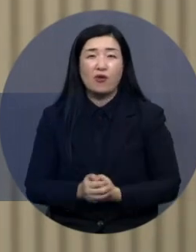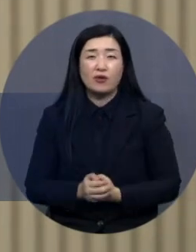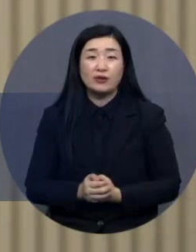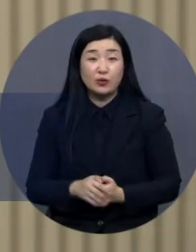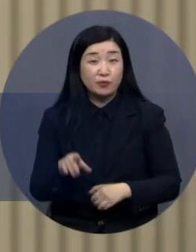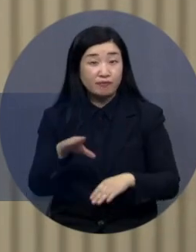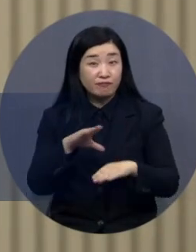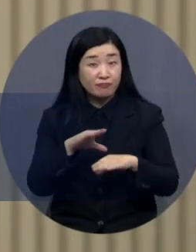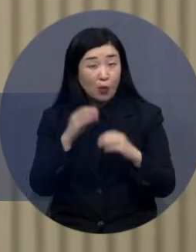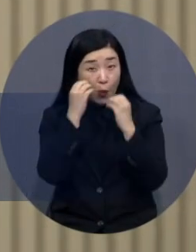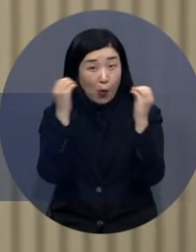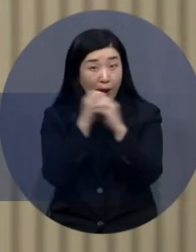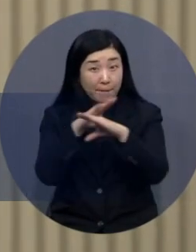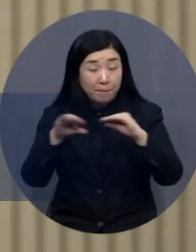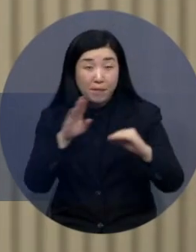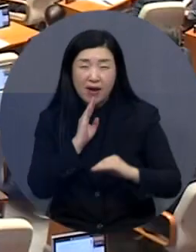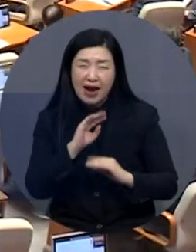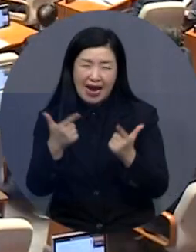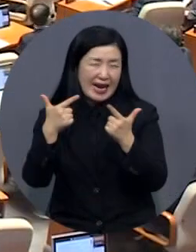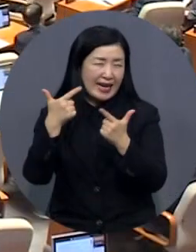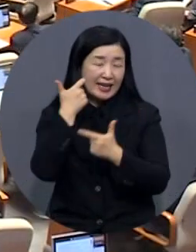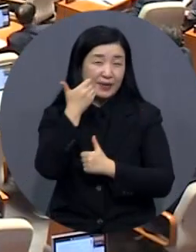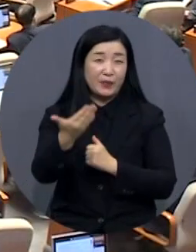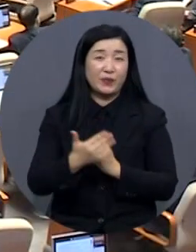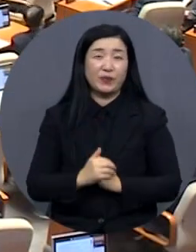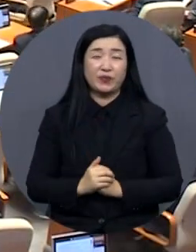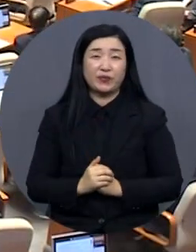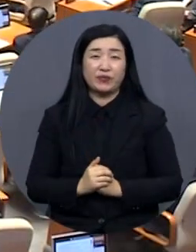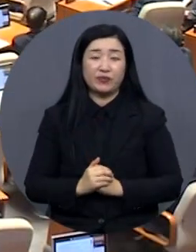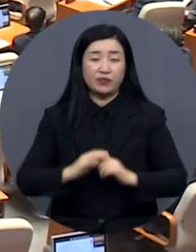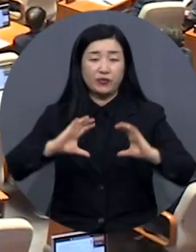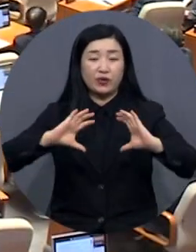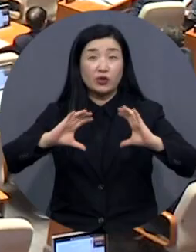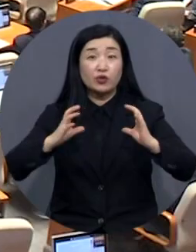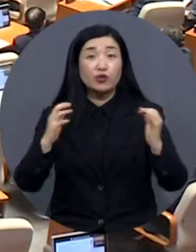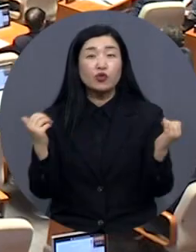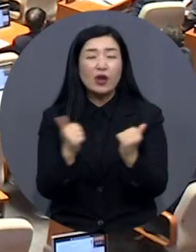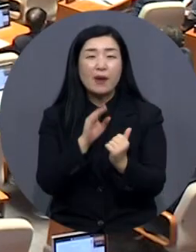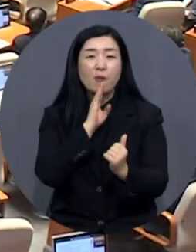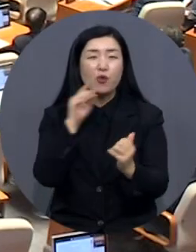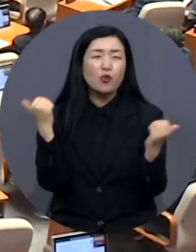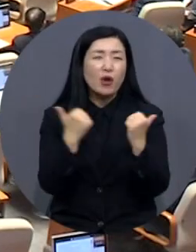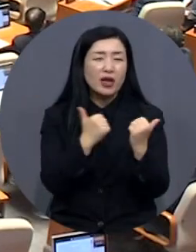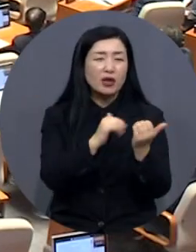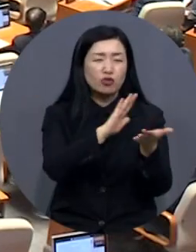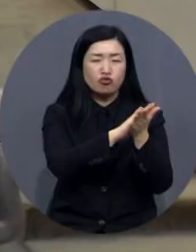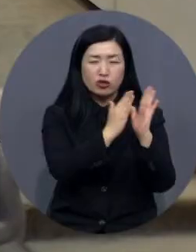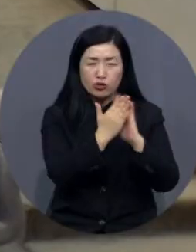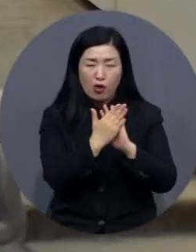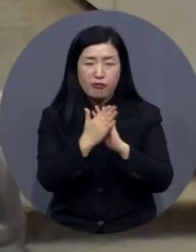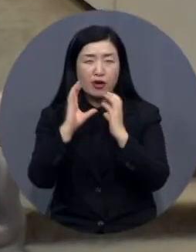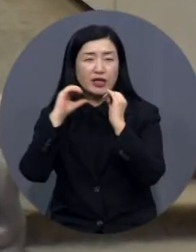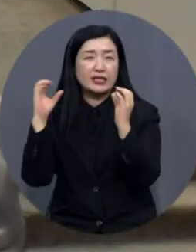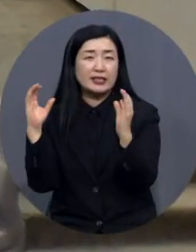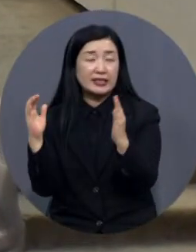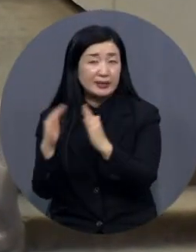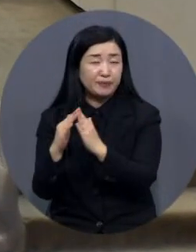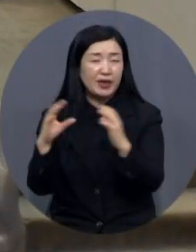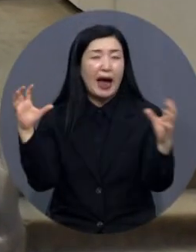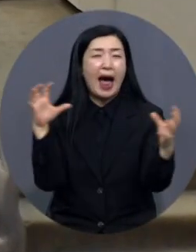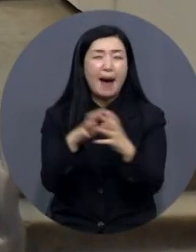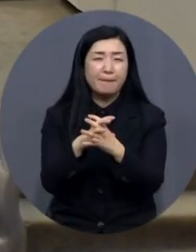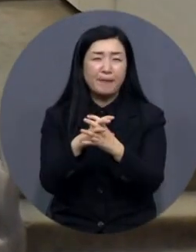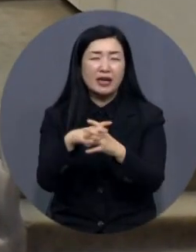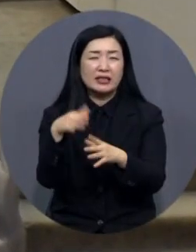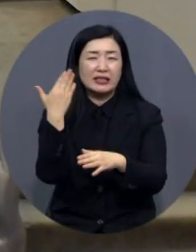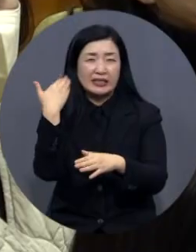풀렸죠? 아닌가요? 국회 본회의에서 유보통합을 위한 정부 조직법 일부 개정안이 통과된 것은